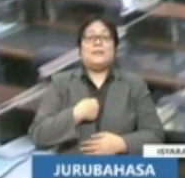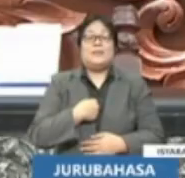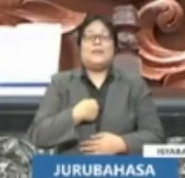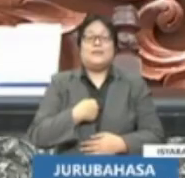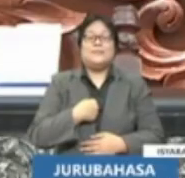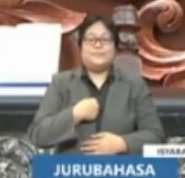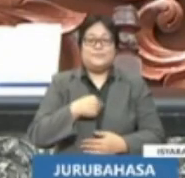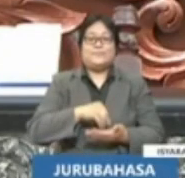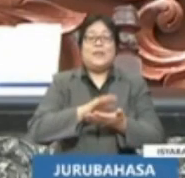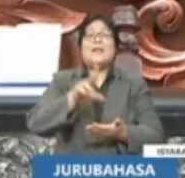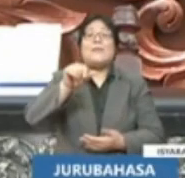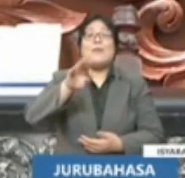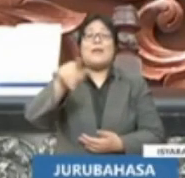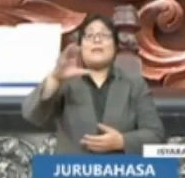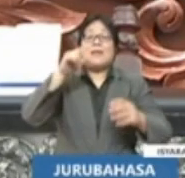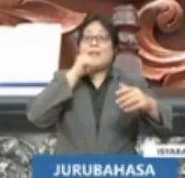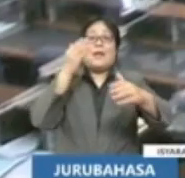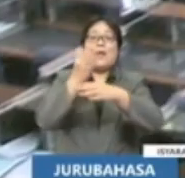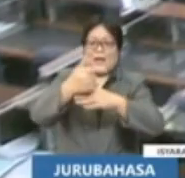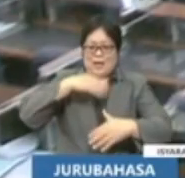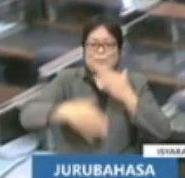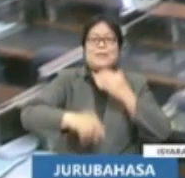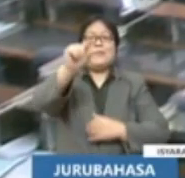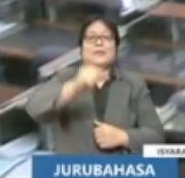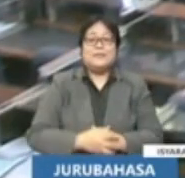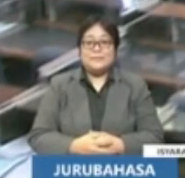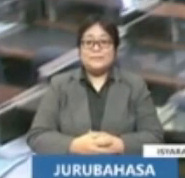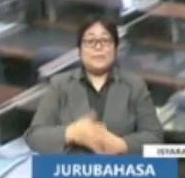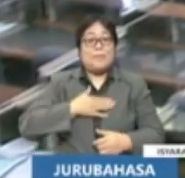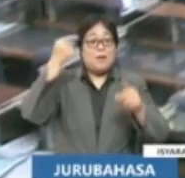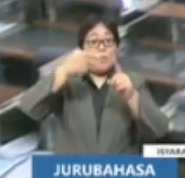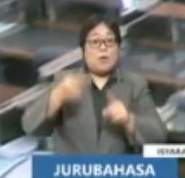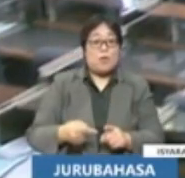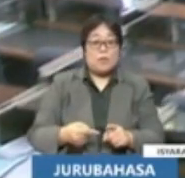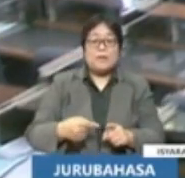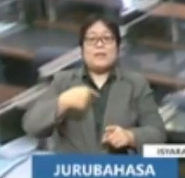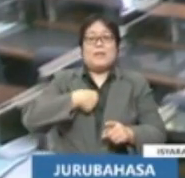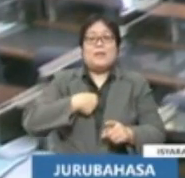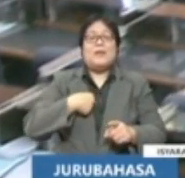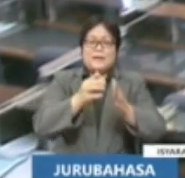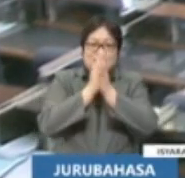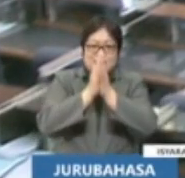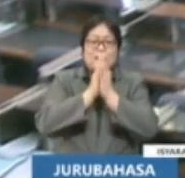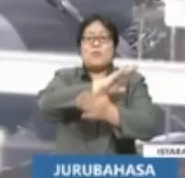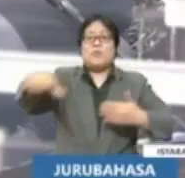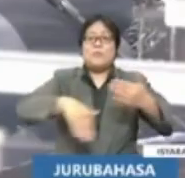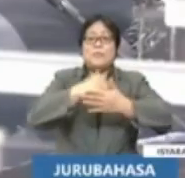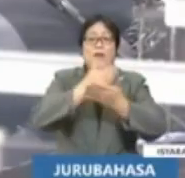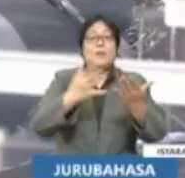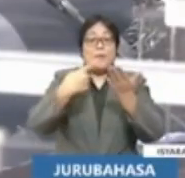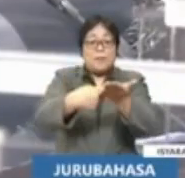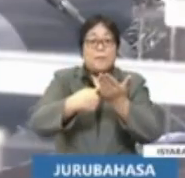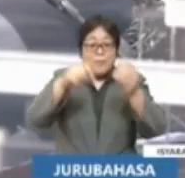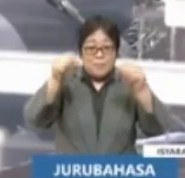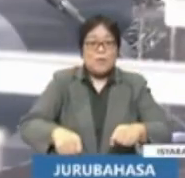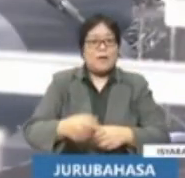Saya ambil perhatian. Damansara bercakap, saya tak ganggu. Saya nak habis sikit je. Point. Jadi saya merayu. Saya merayu kepada semua pihak. Kalau nak